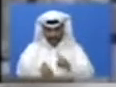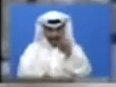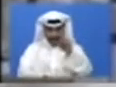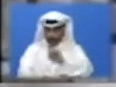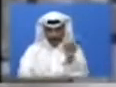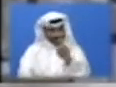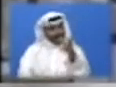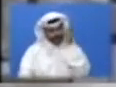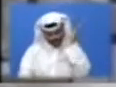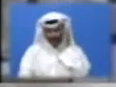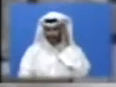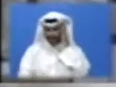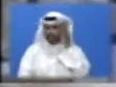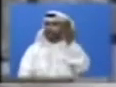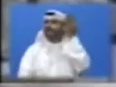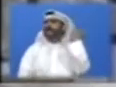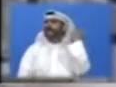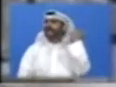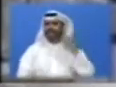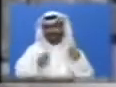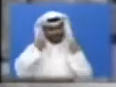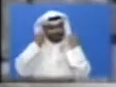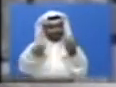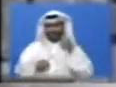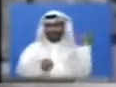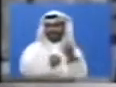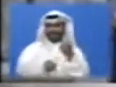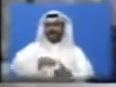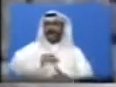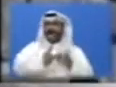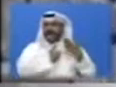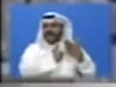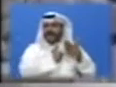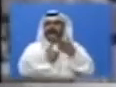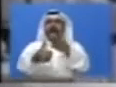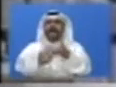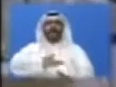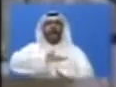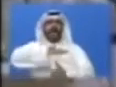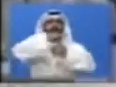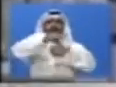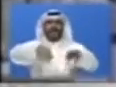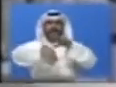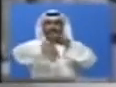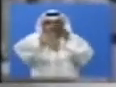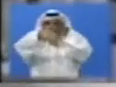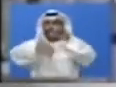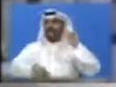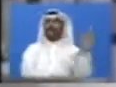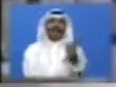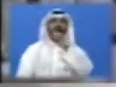السمو هذا اللقب، وهو القائد وأسميه أنا الزعيم الإنساني